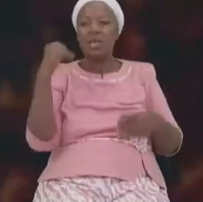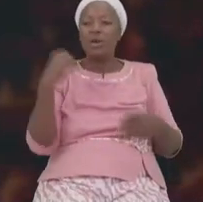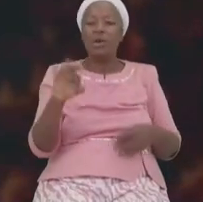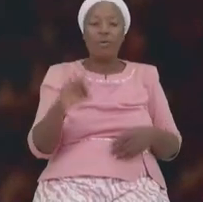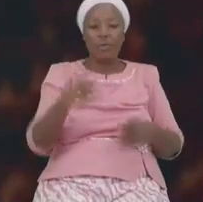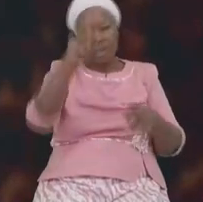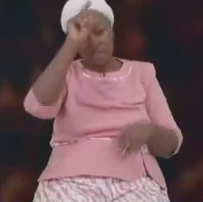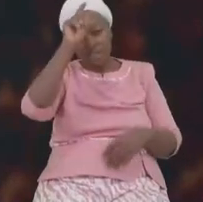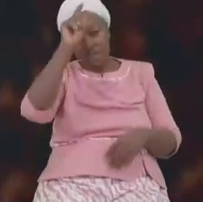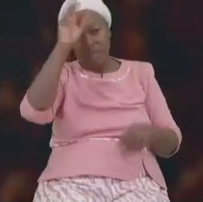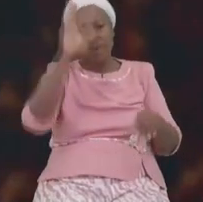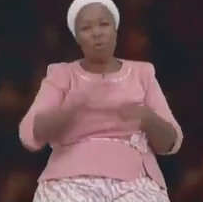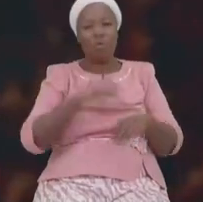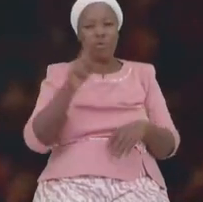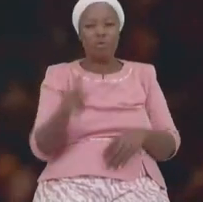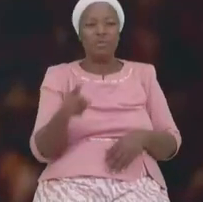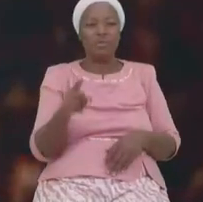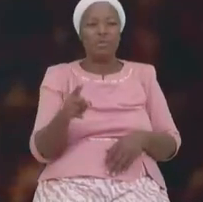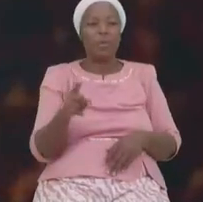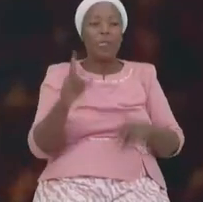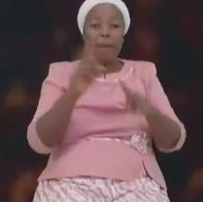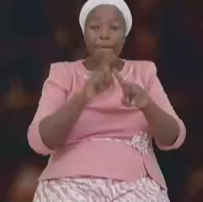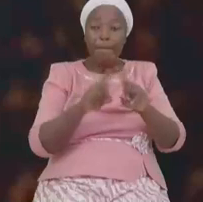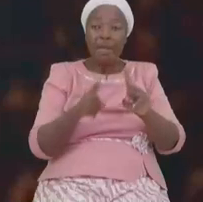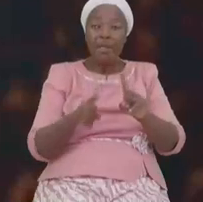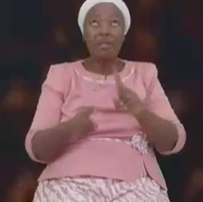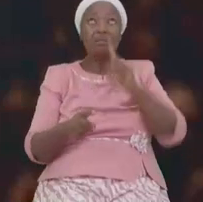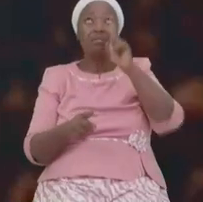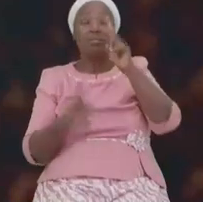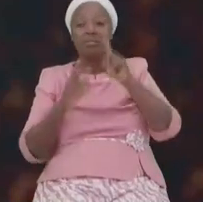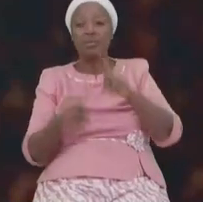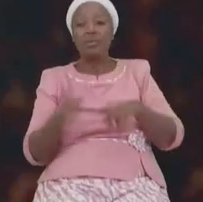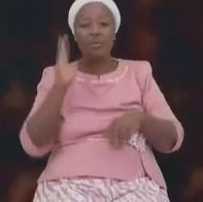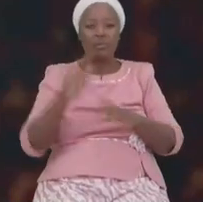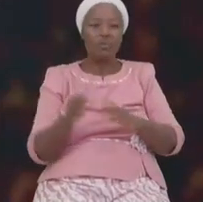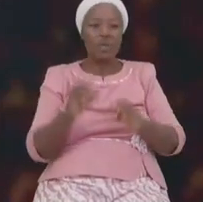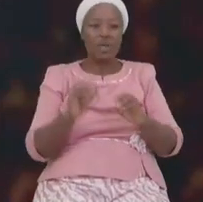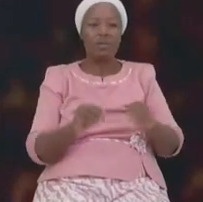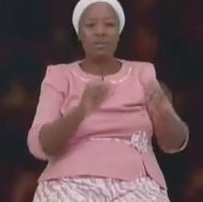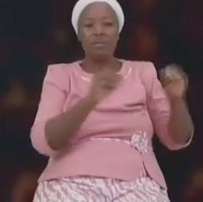frappera tous ceux qui te haïssent.